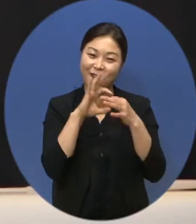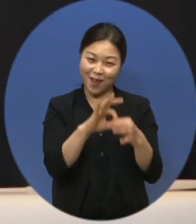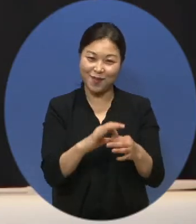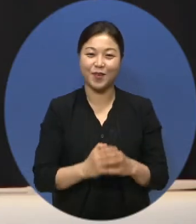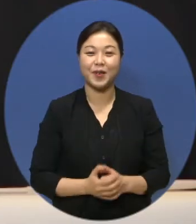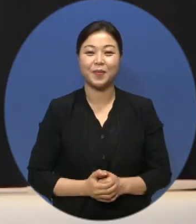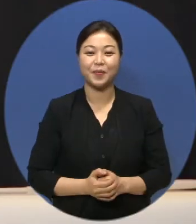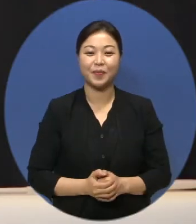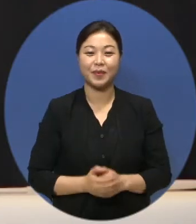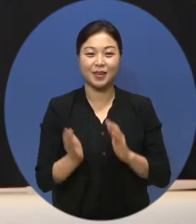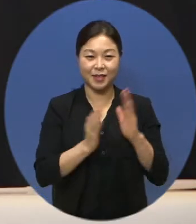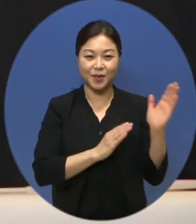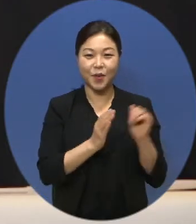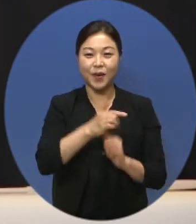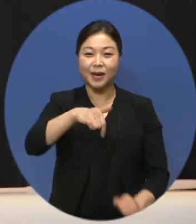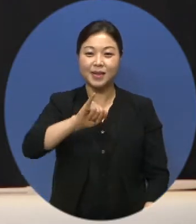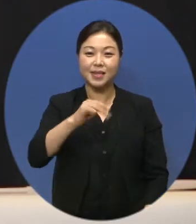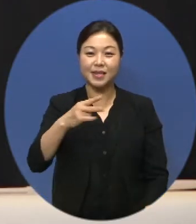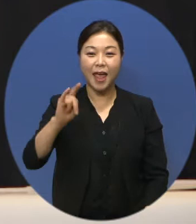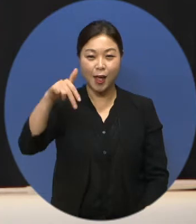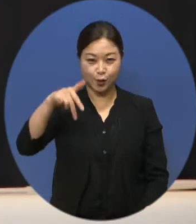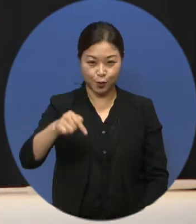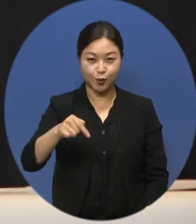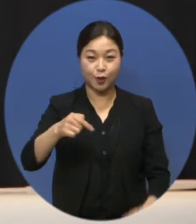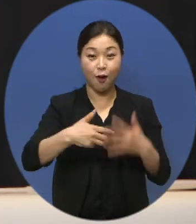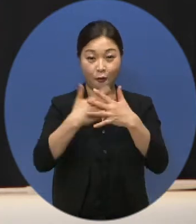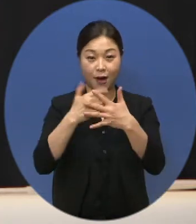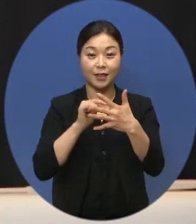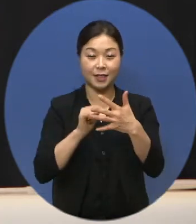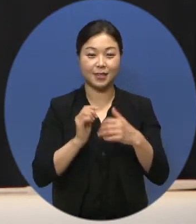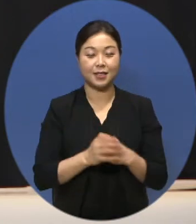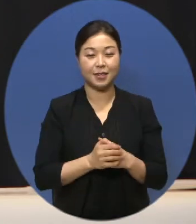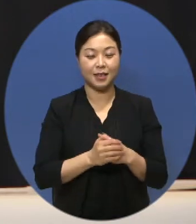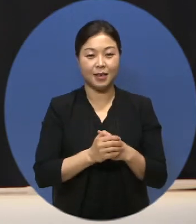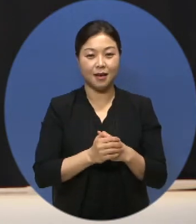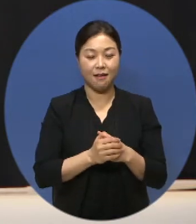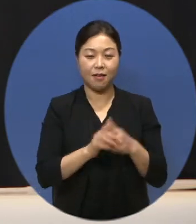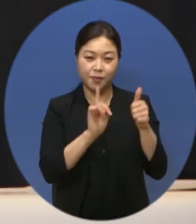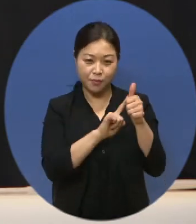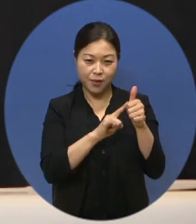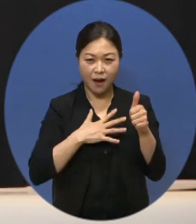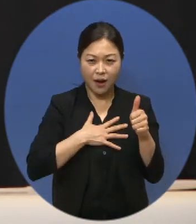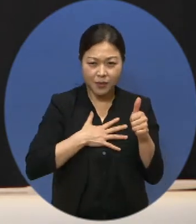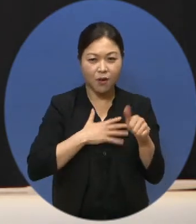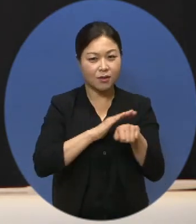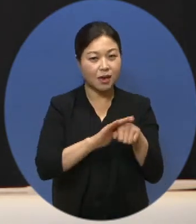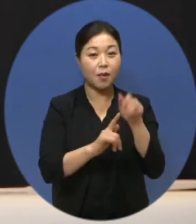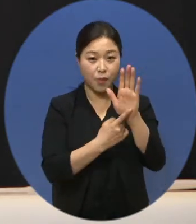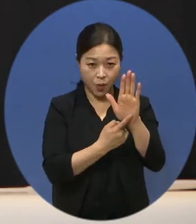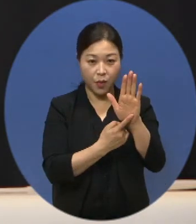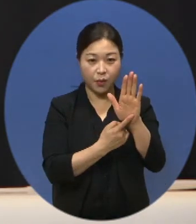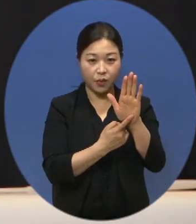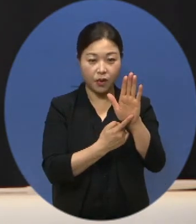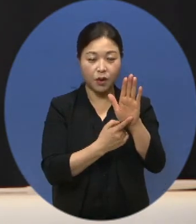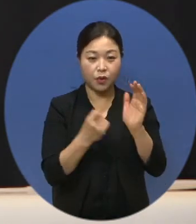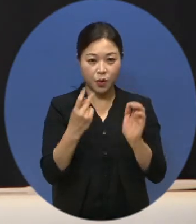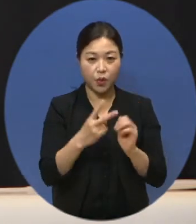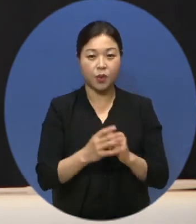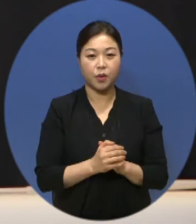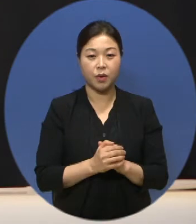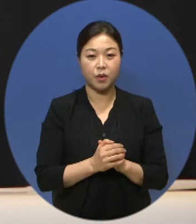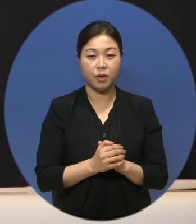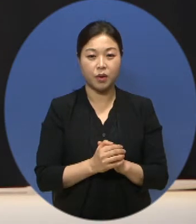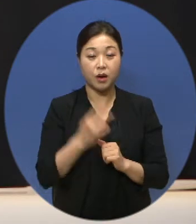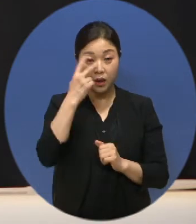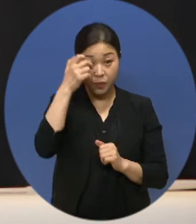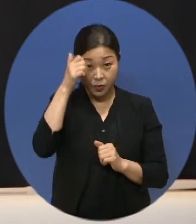영화였고, 네. 그리고 기대주 같은 경우에는 인물의 심리를 너무 잘 그려내고, 그리고